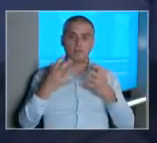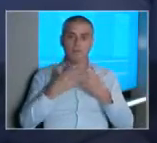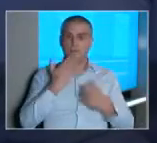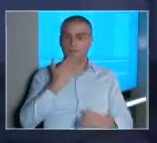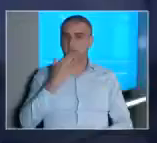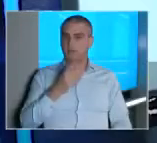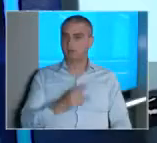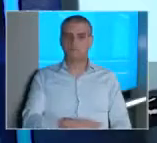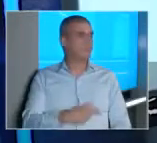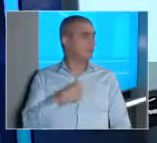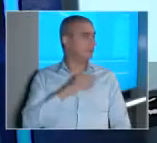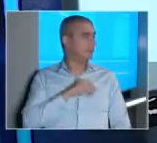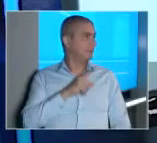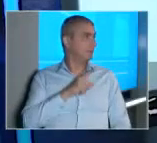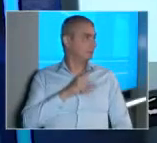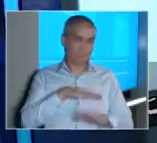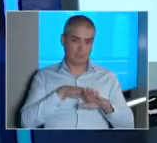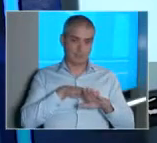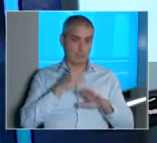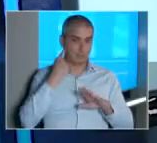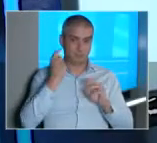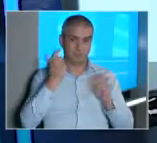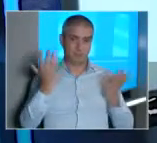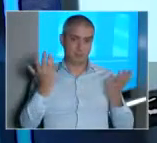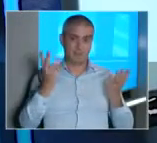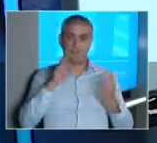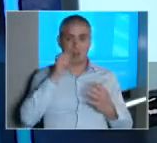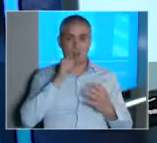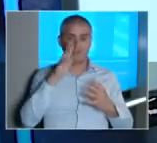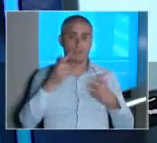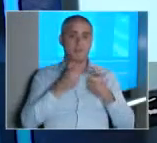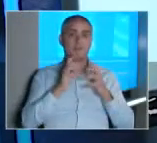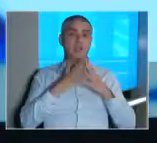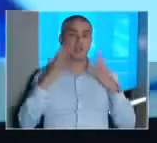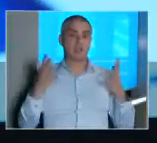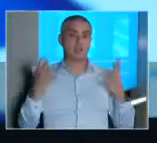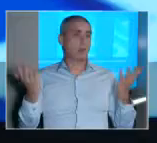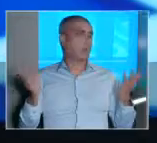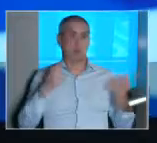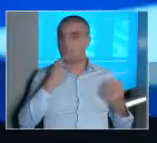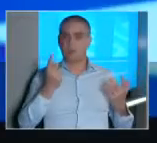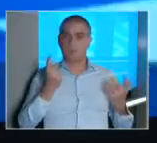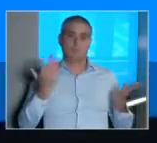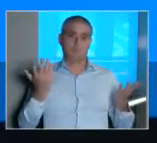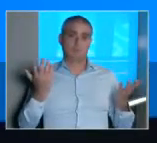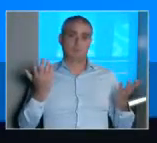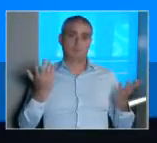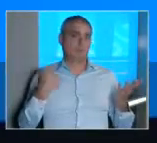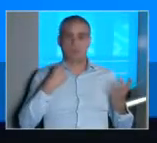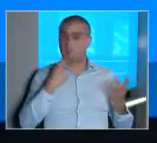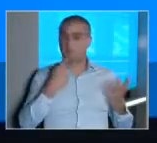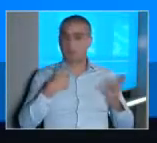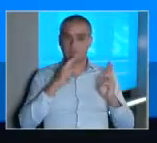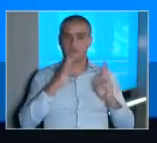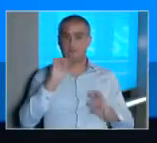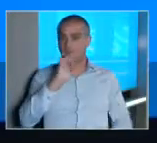ישראל. אני רק חולק על ההנחה שלך, סליחה, אני יודע שזה נשמע קצת הזוי, שכחול לבן תהיה המפלגה הגדולה. לא, אני לא אמרתי שכחול לבן תהיה המפלגה הגדולה. מקווה